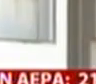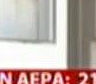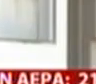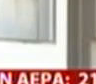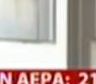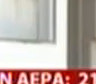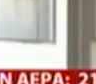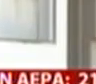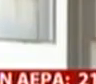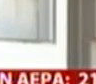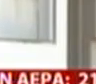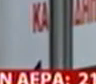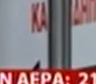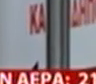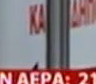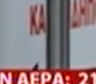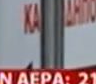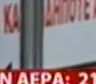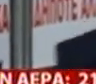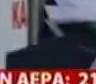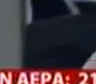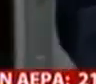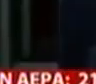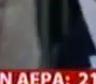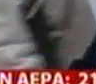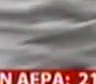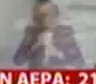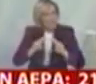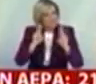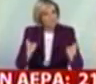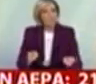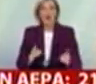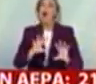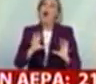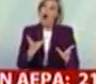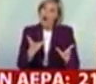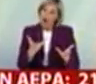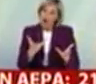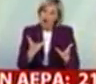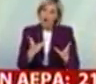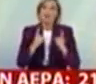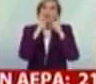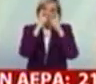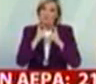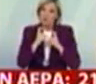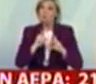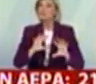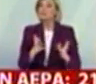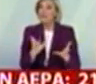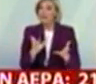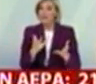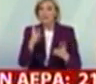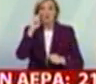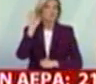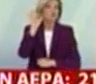παρακαλώ, παρακαλώ. Παρακαλώ, παρακαλώ. Να είμαστε προσεκτικοί σε εκφράσεις μας. Ζητάμε συγγνώμη. Δεν πρέπει να ακούνται απλοποιείς εκφράσεις. Αλλά η αγανάκτηση